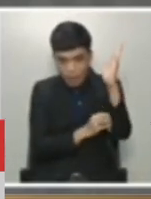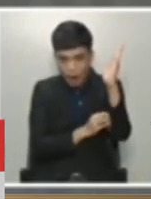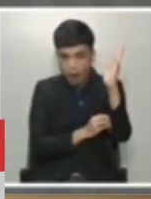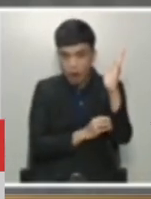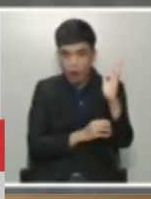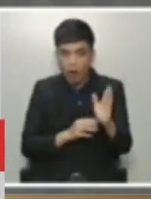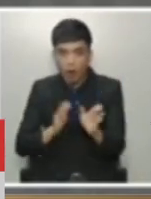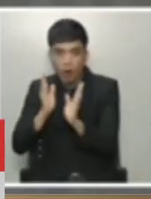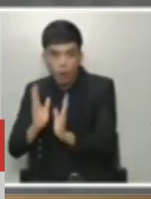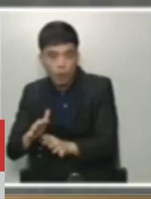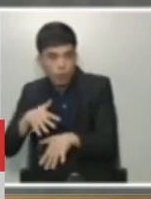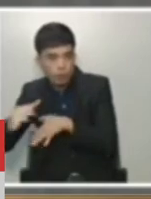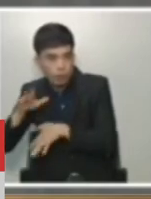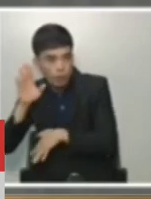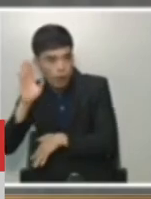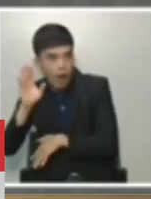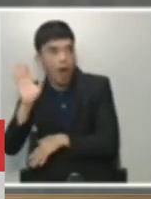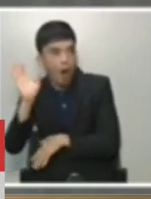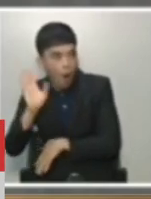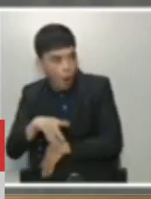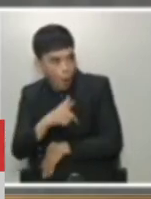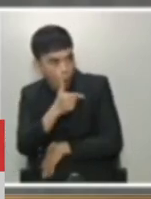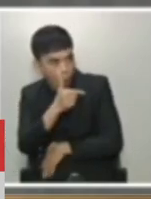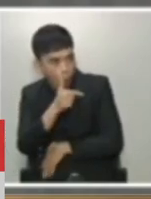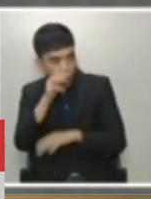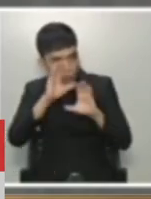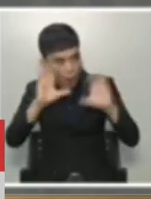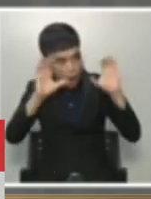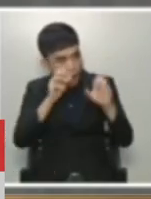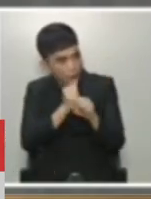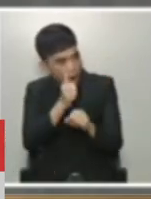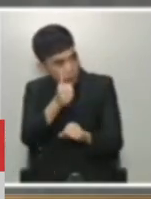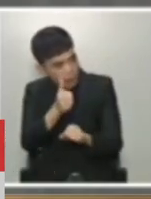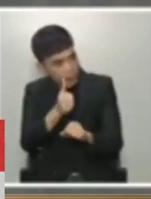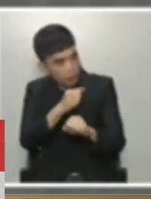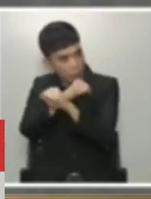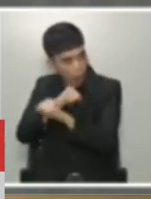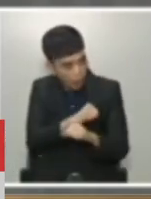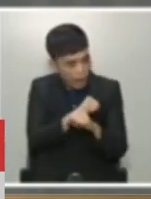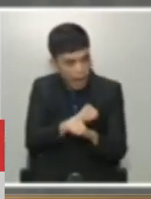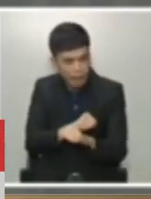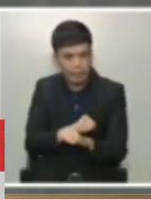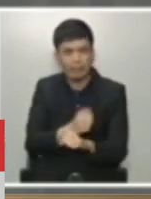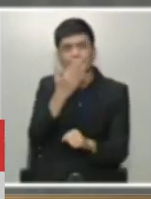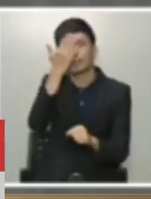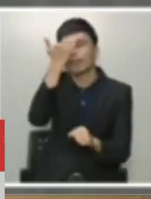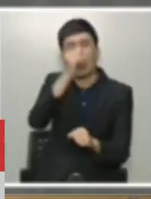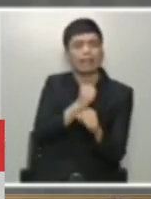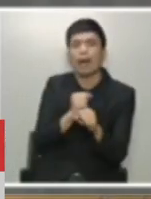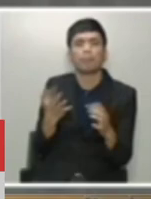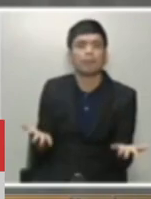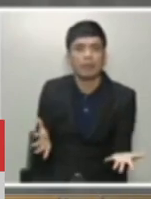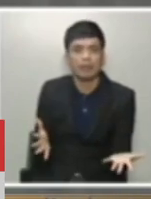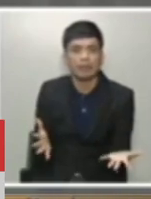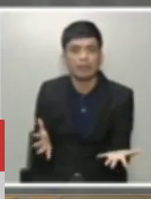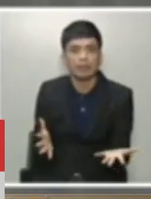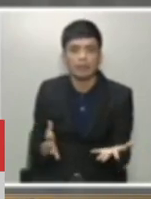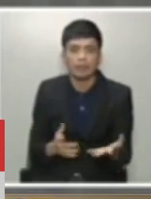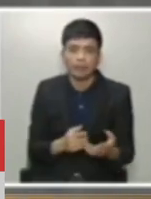จนี่คือภาพลักษณ์ครับทำไมไม่ทำเรื่องนี้มันเป็นเรื่องของสภาวะจิตใจจริ